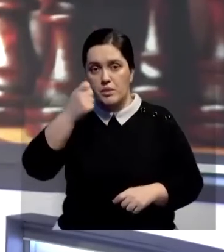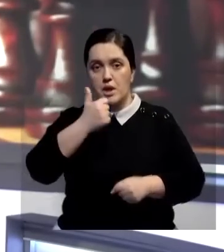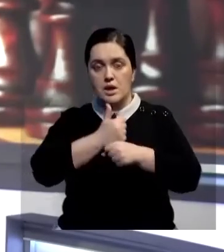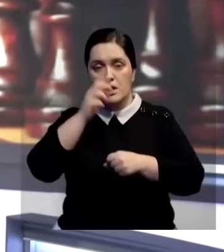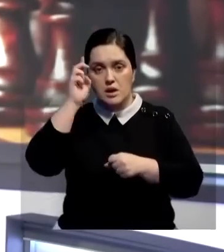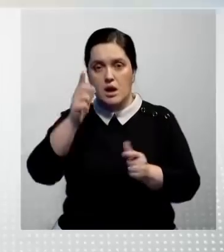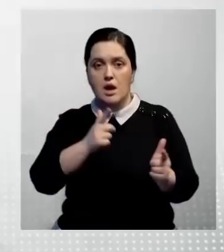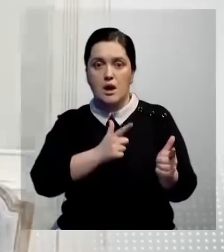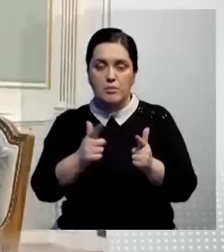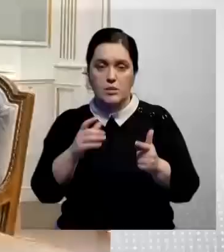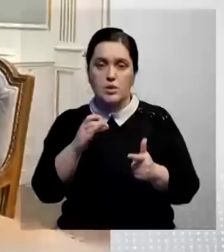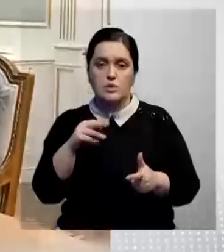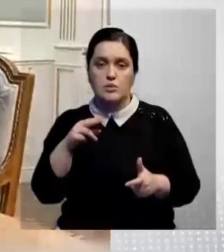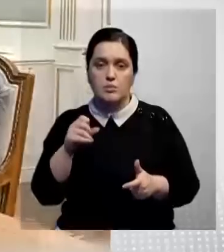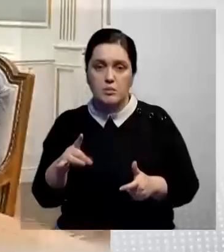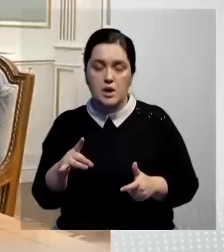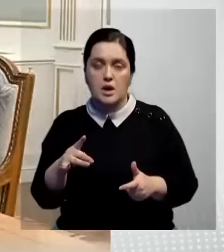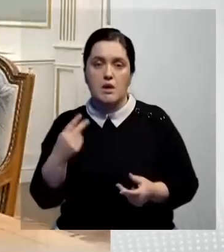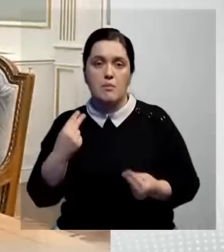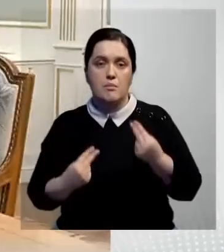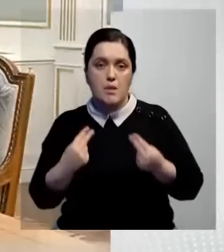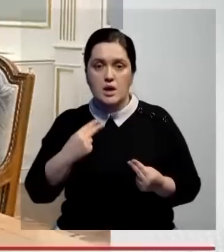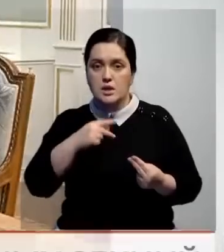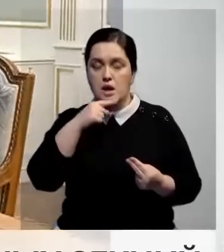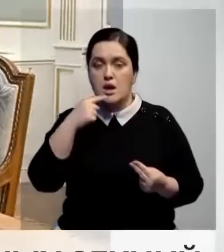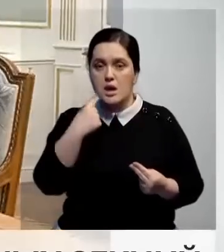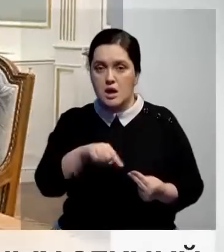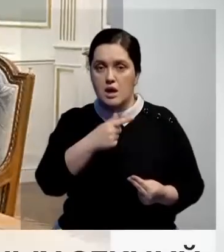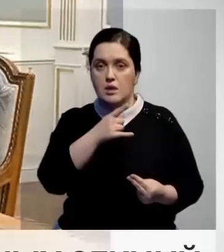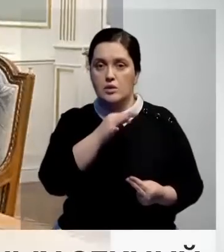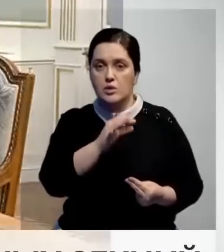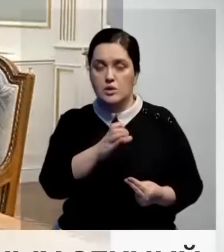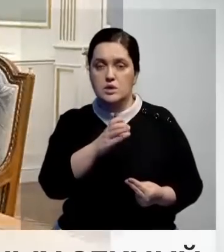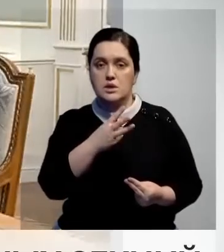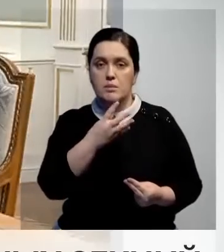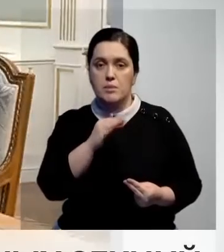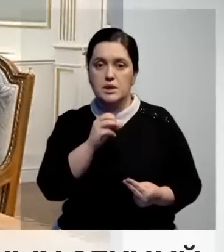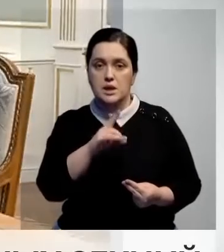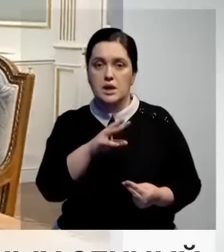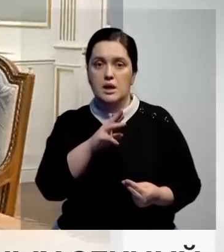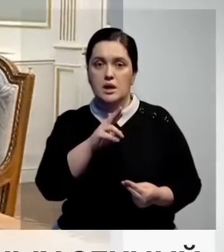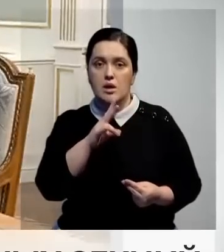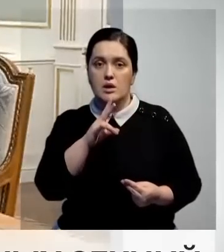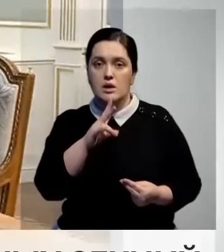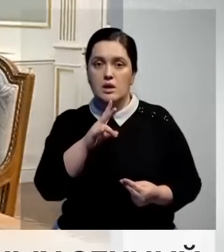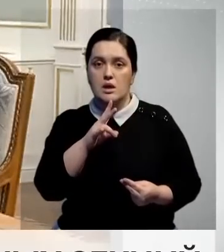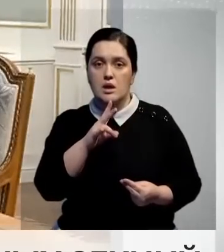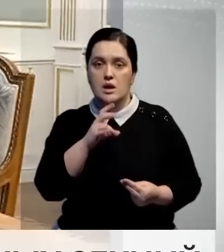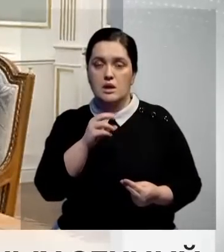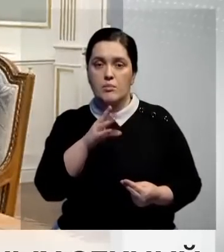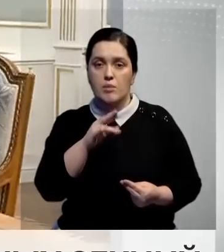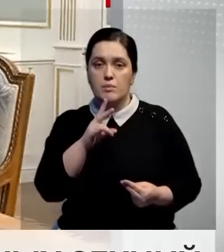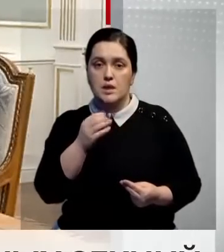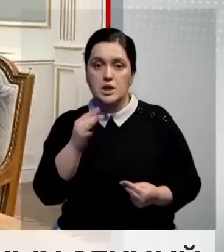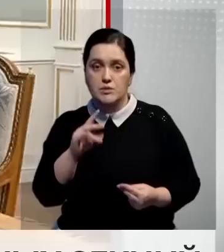Он проинформировал главу государства и о подготовке к суперматчу между российским гроссмейстером Яном Непомнящим